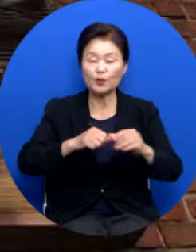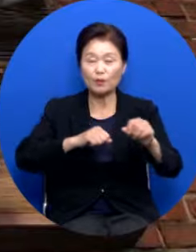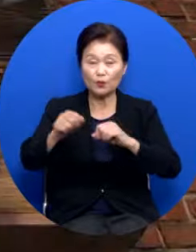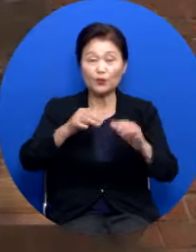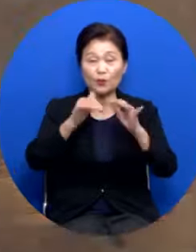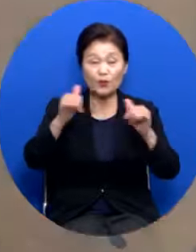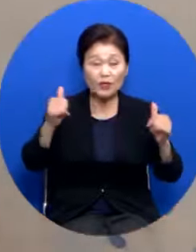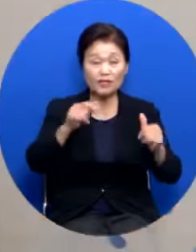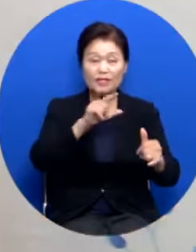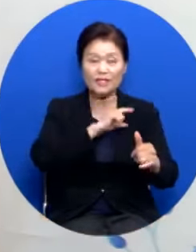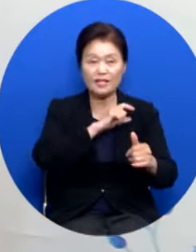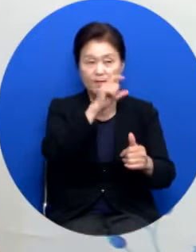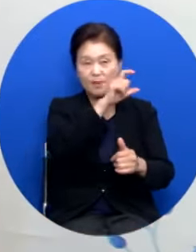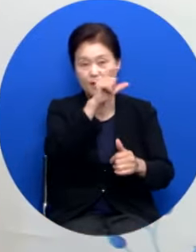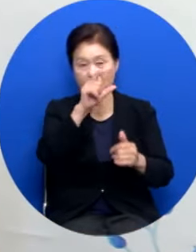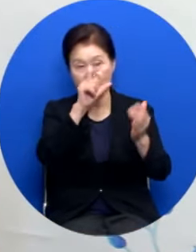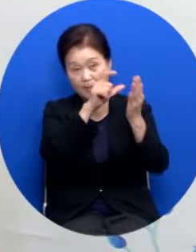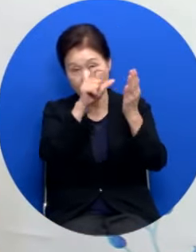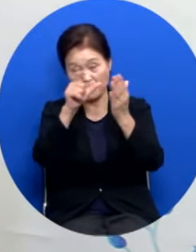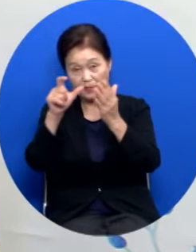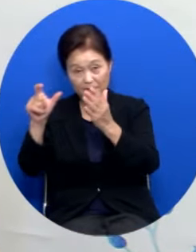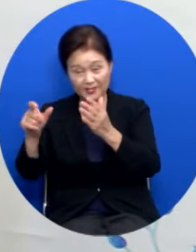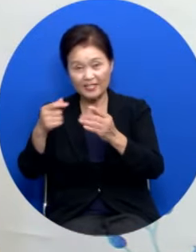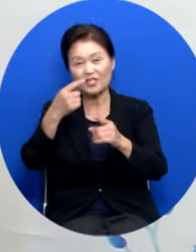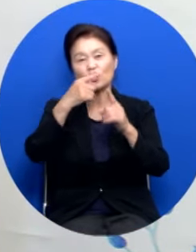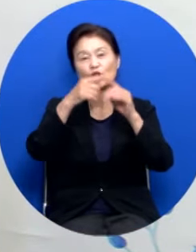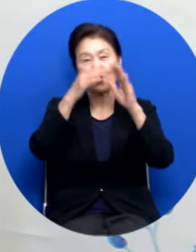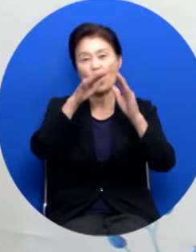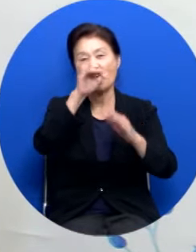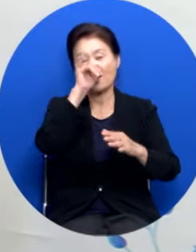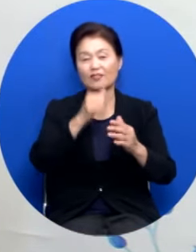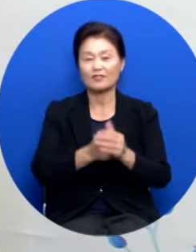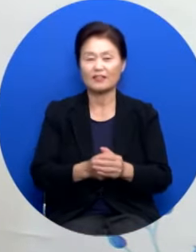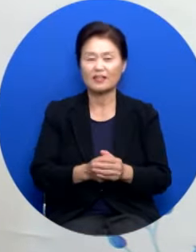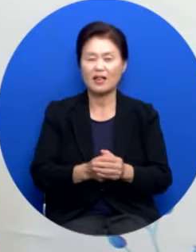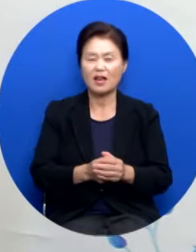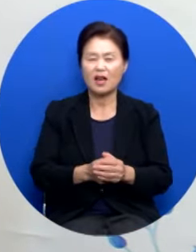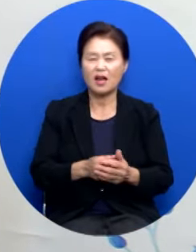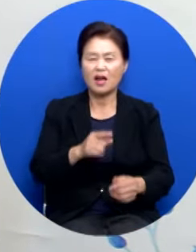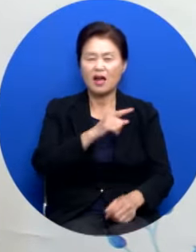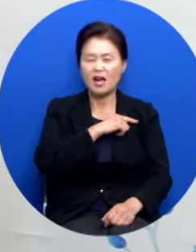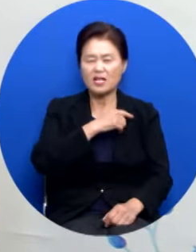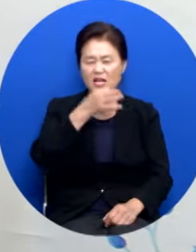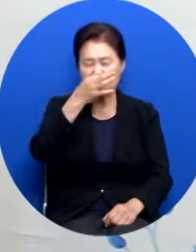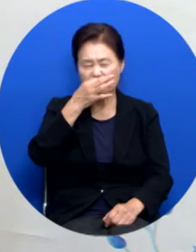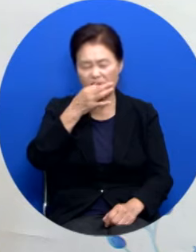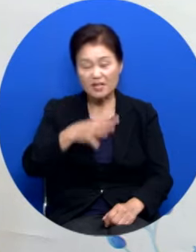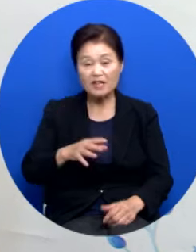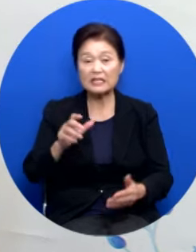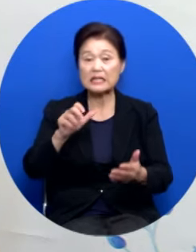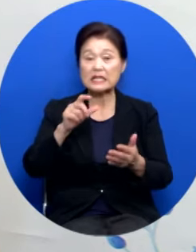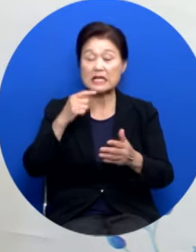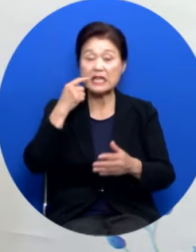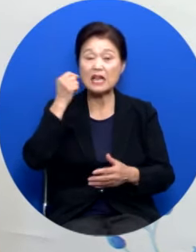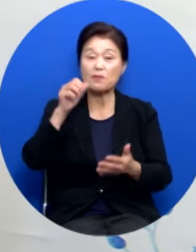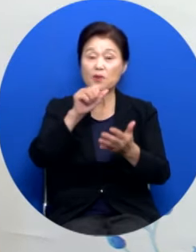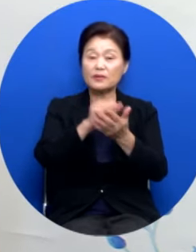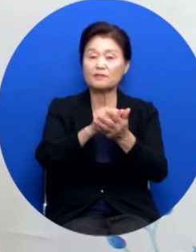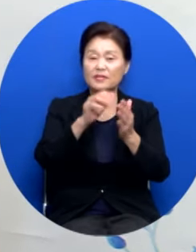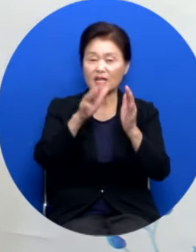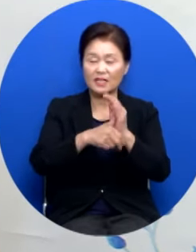있습니다. 가장 암울했던 일제차에서 독립운동했던 우리 교회 출신의